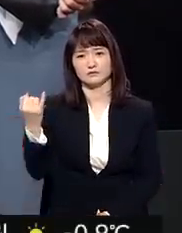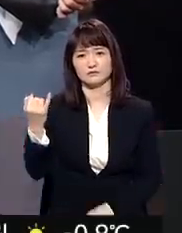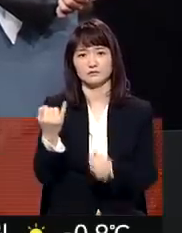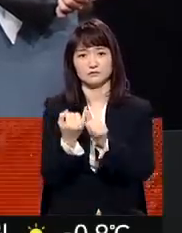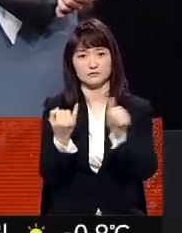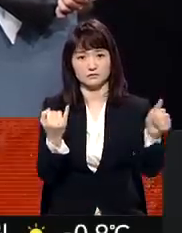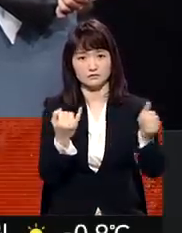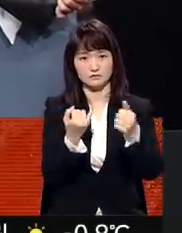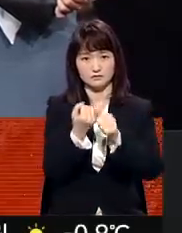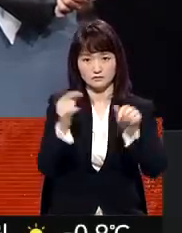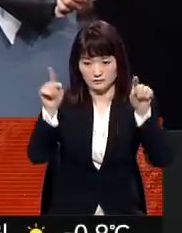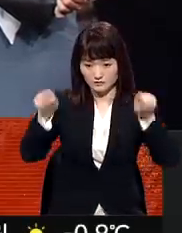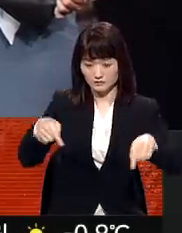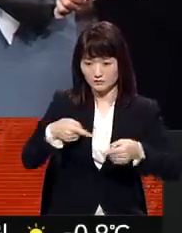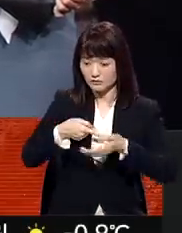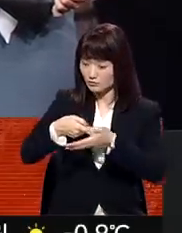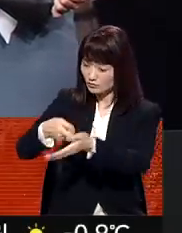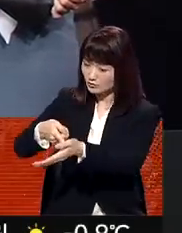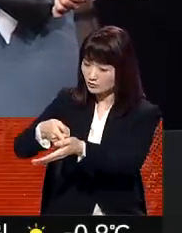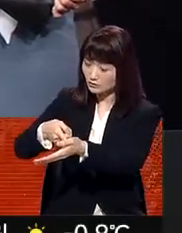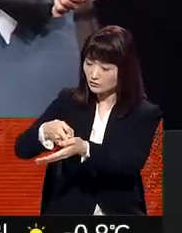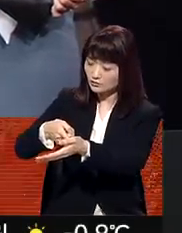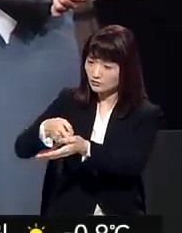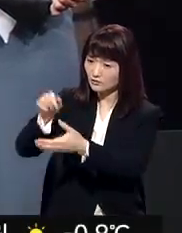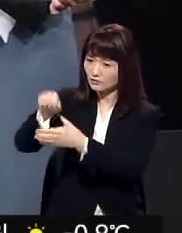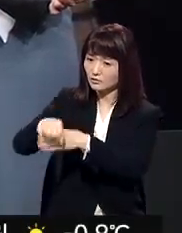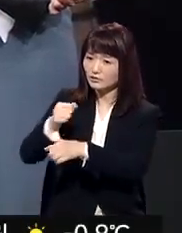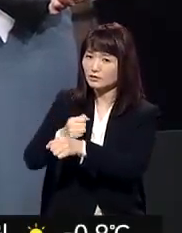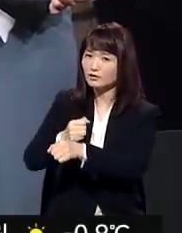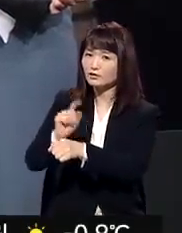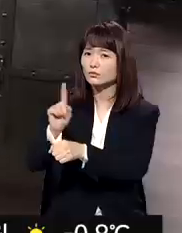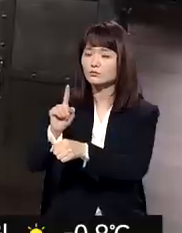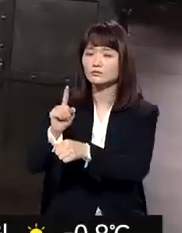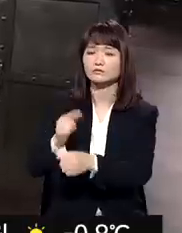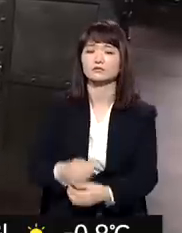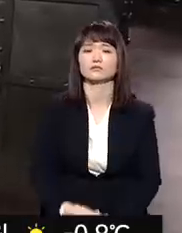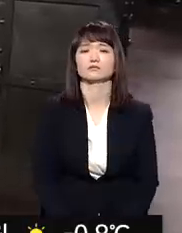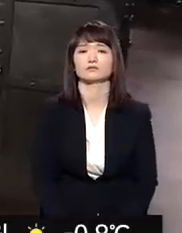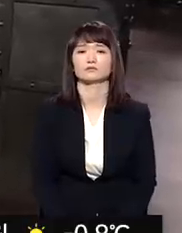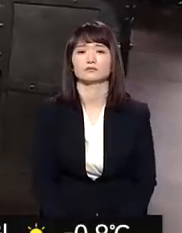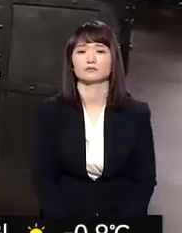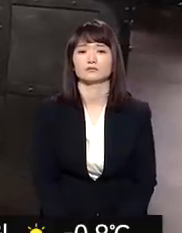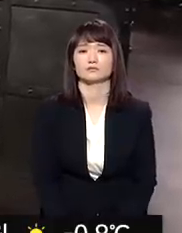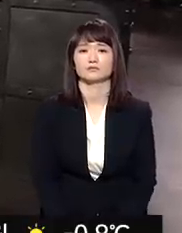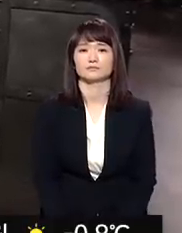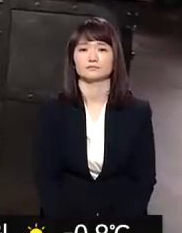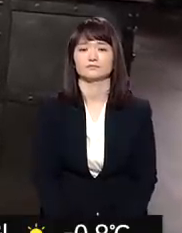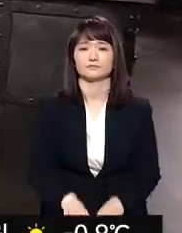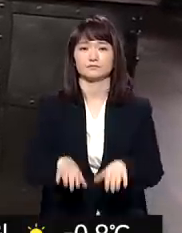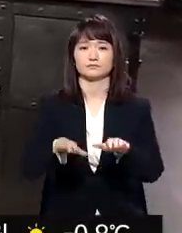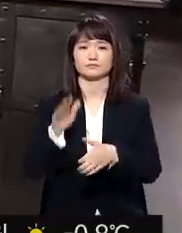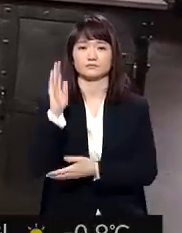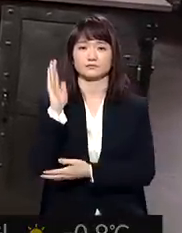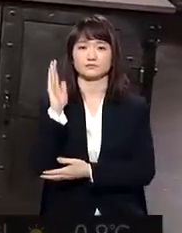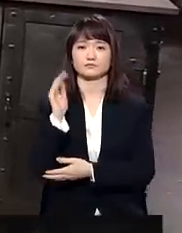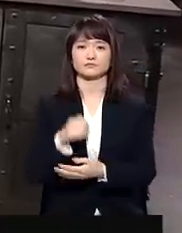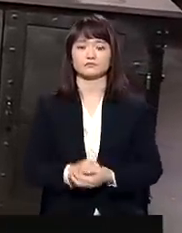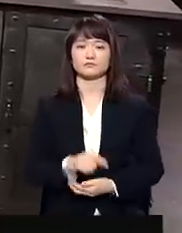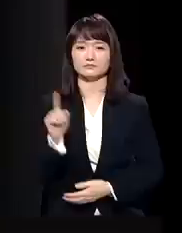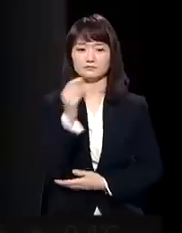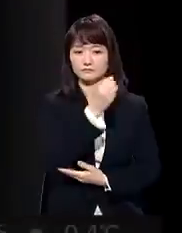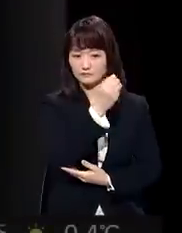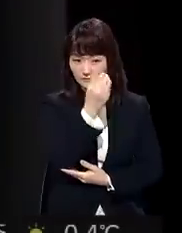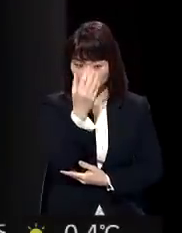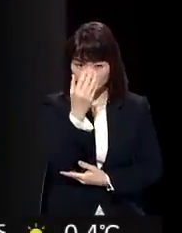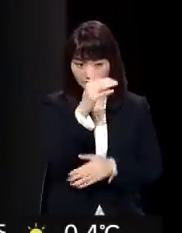남편의 이혼 요구를 받아들여야 하는 걸까요 자 오늘 소개해드릴이 사연 한